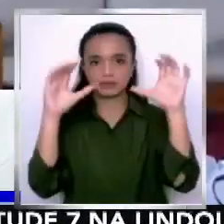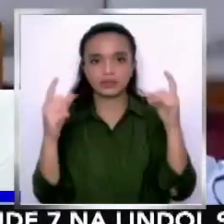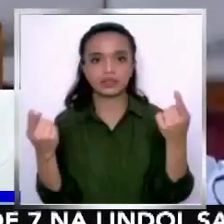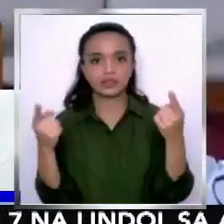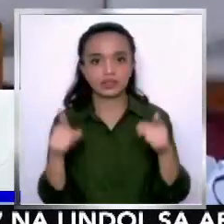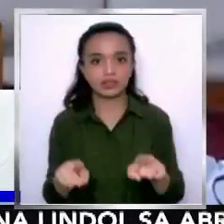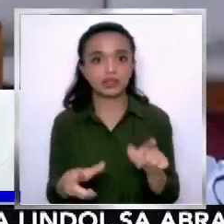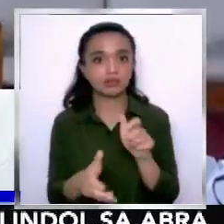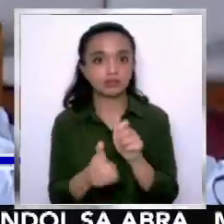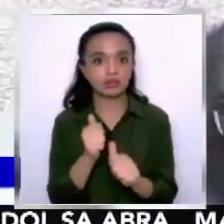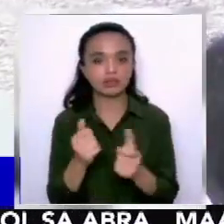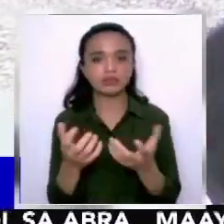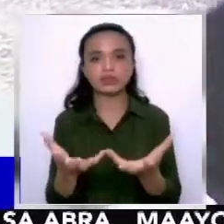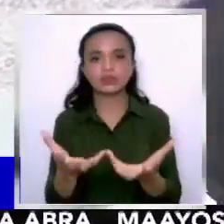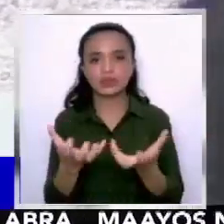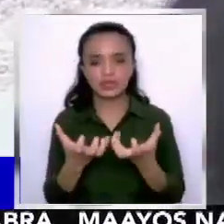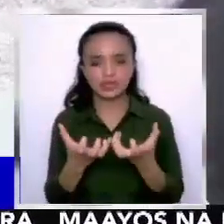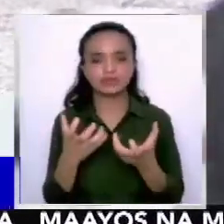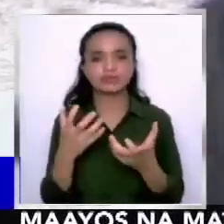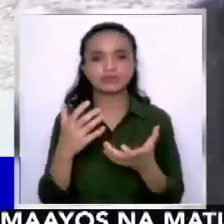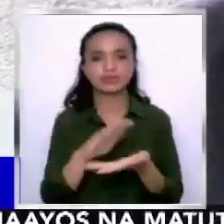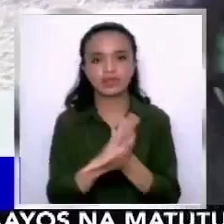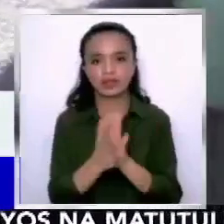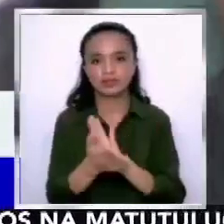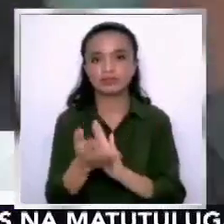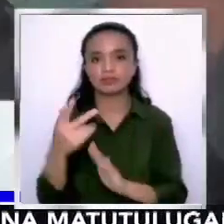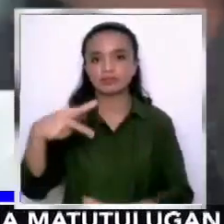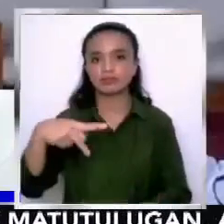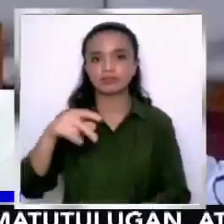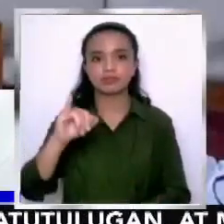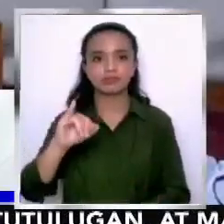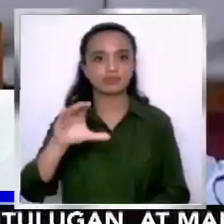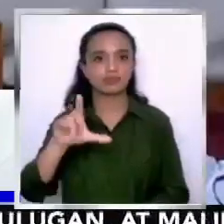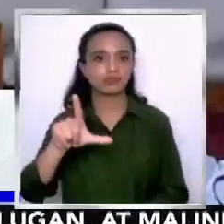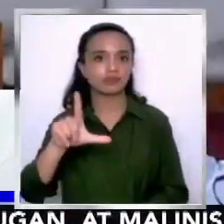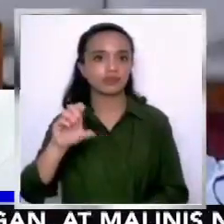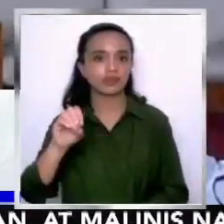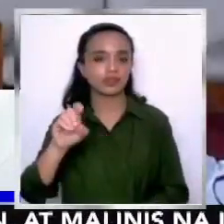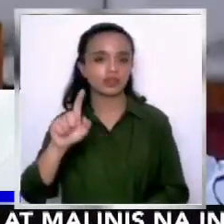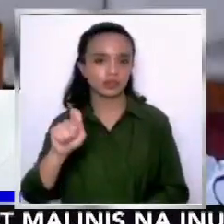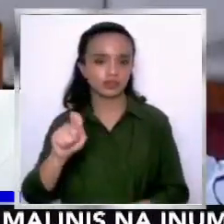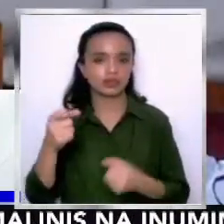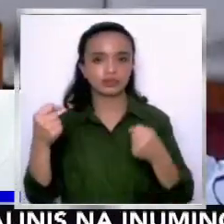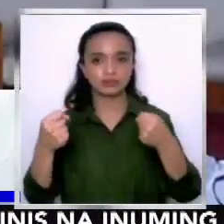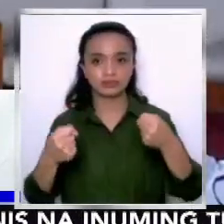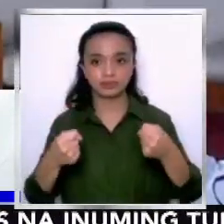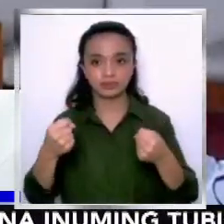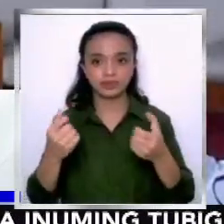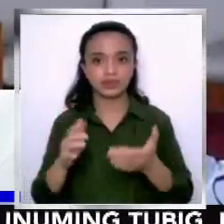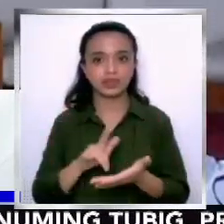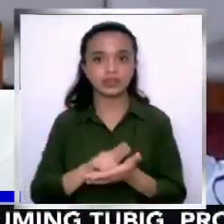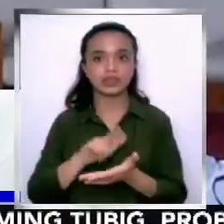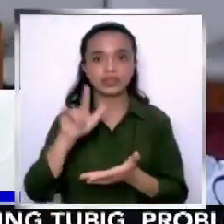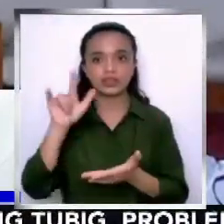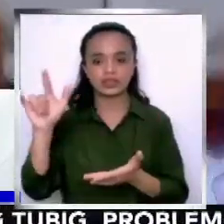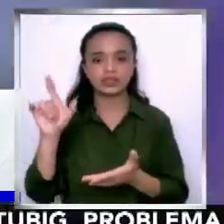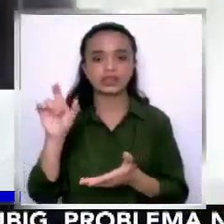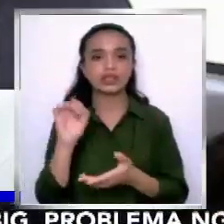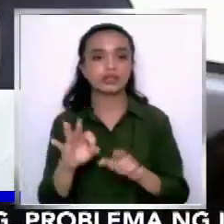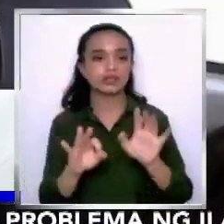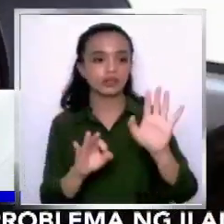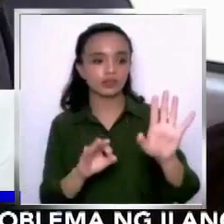would like to inspire them sana na magpursige rin, magsikap. If they have kapangarap nila ay maging